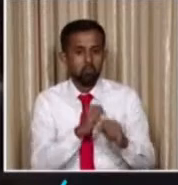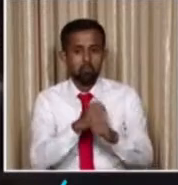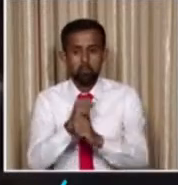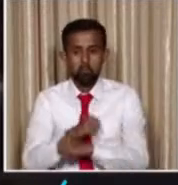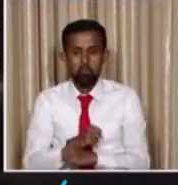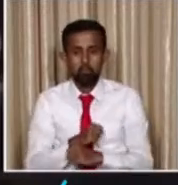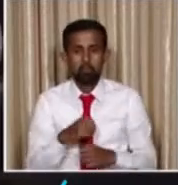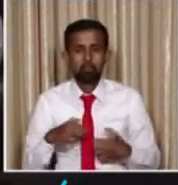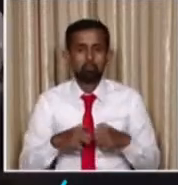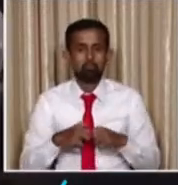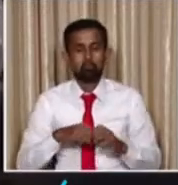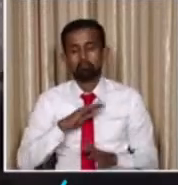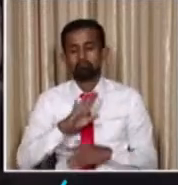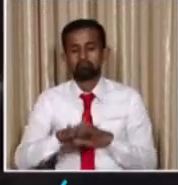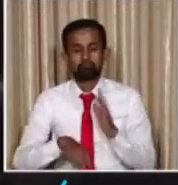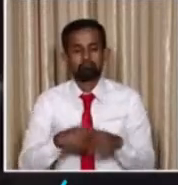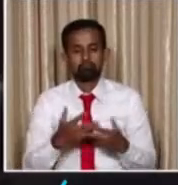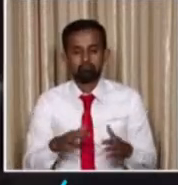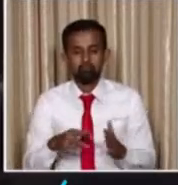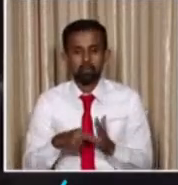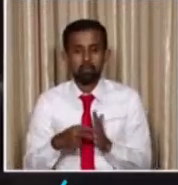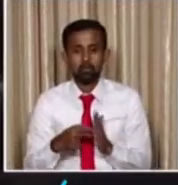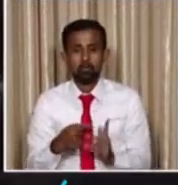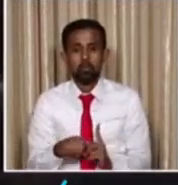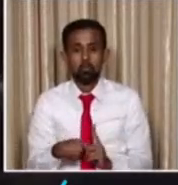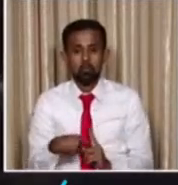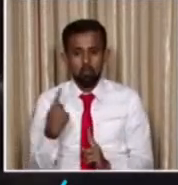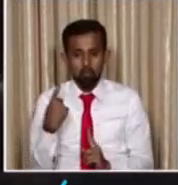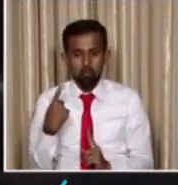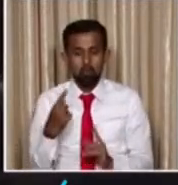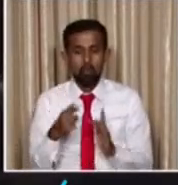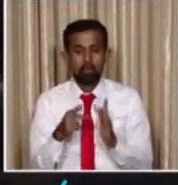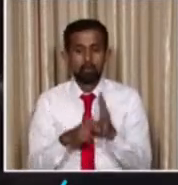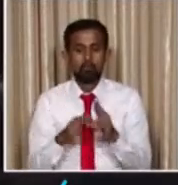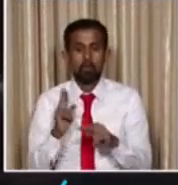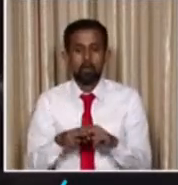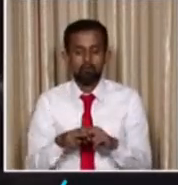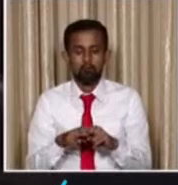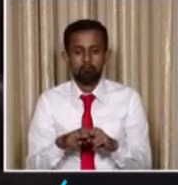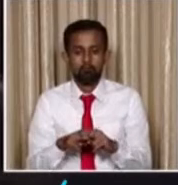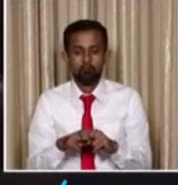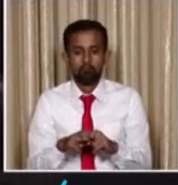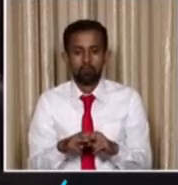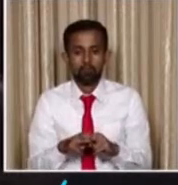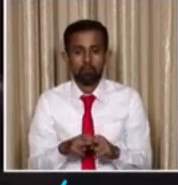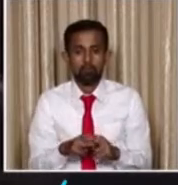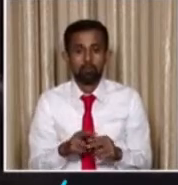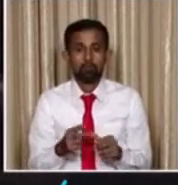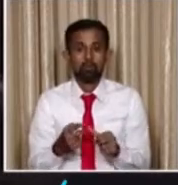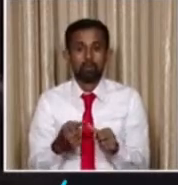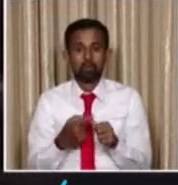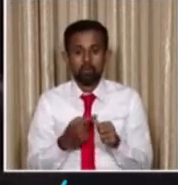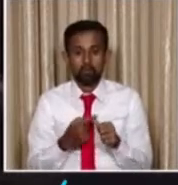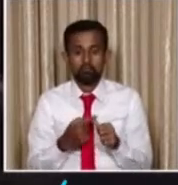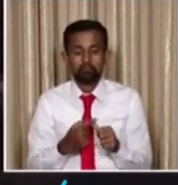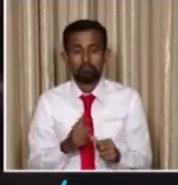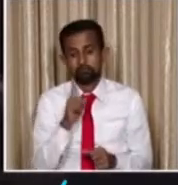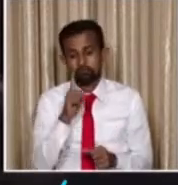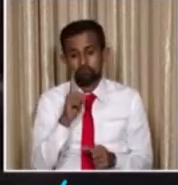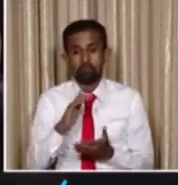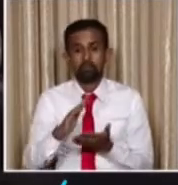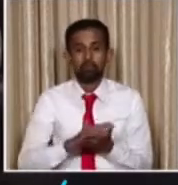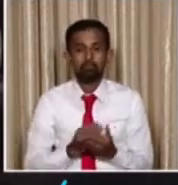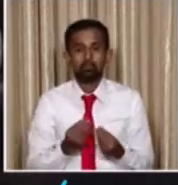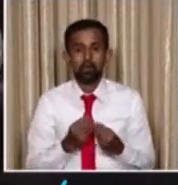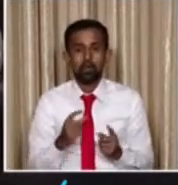ලොකු අර්බුදයකට ලක් වෙලා තියෙනවා ඉතින් මේ ආර්ථික අර්බුදෙන් ගොඩ එන්න IMF කොයිකට උත්තරේ තයිලෙන් මොකද්ද ලැබිච්ච සහනේ